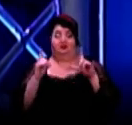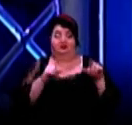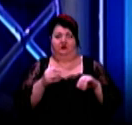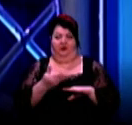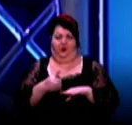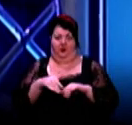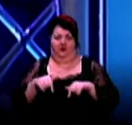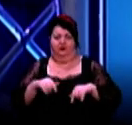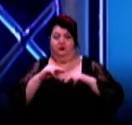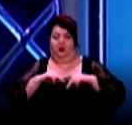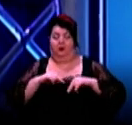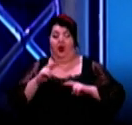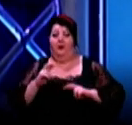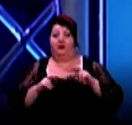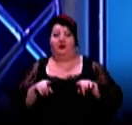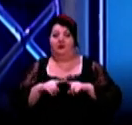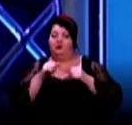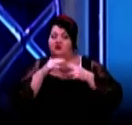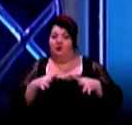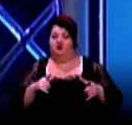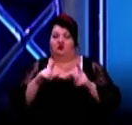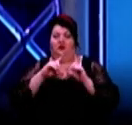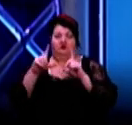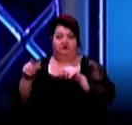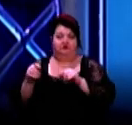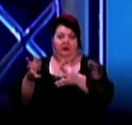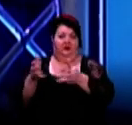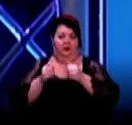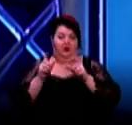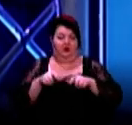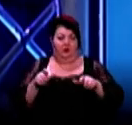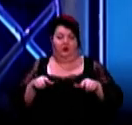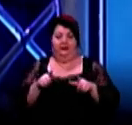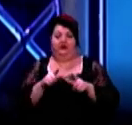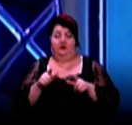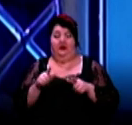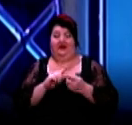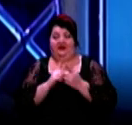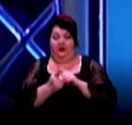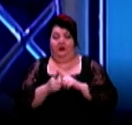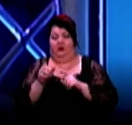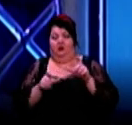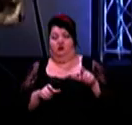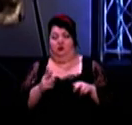роботу, підприємство також не має змоги їх забирати. Тому ці зміни були замінені мешканцями Полтави.